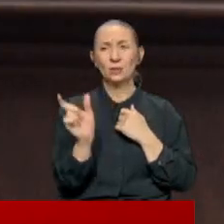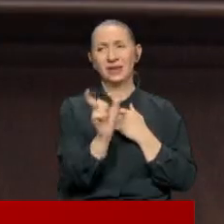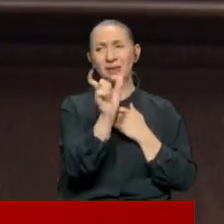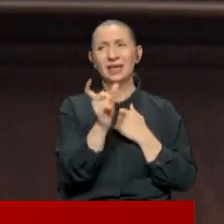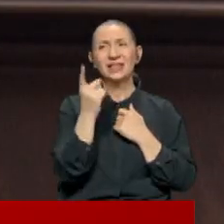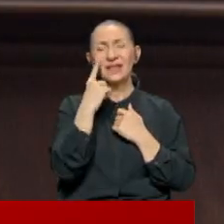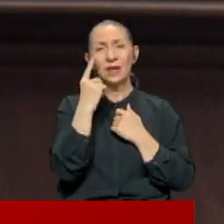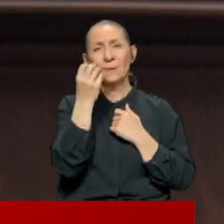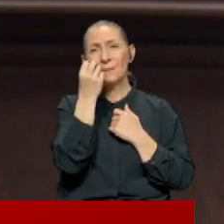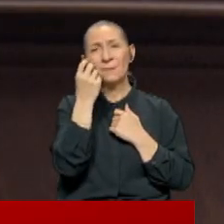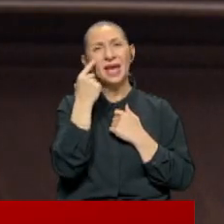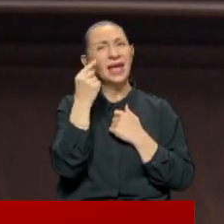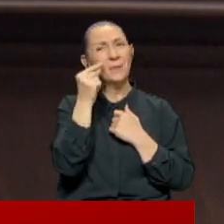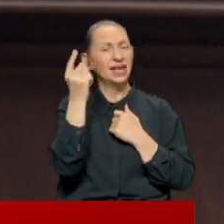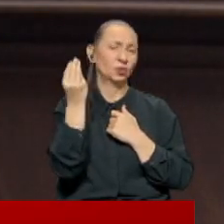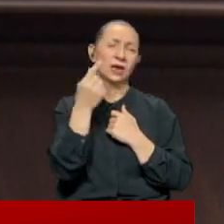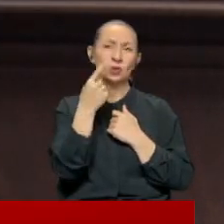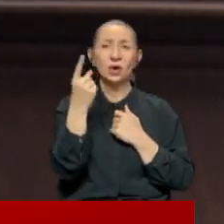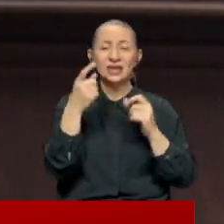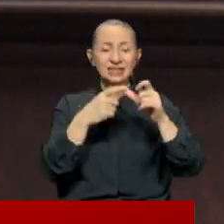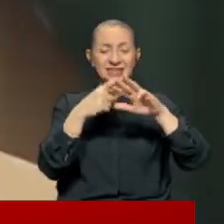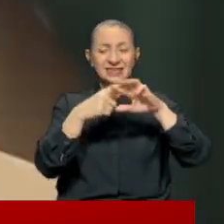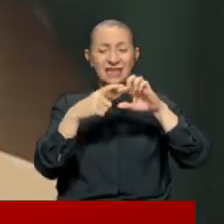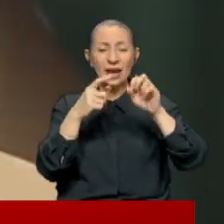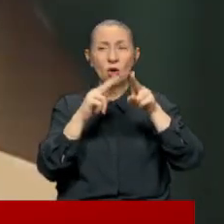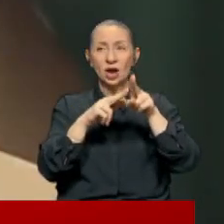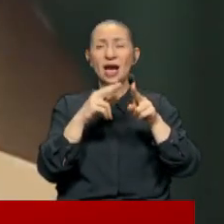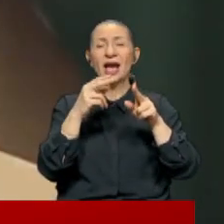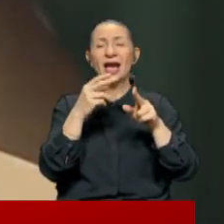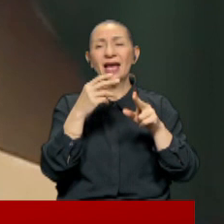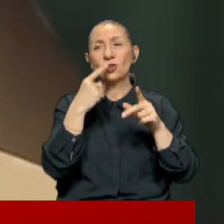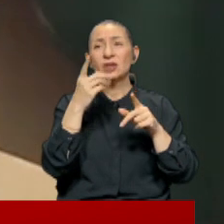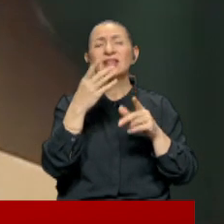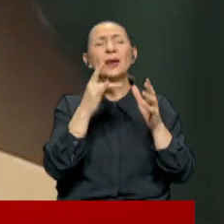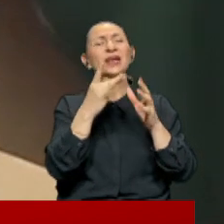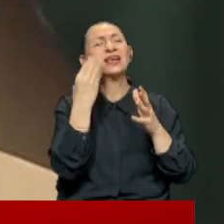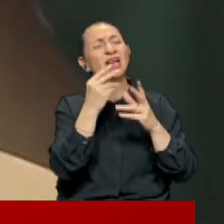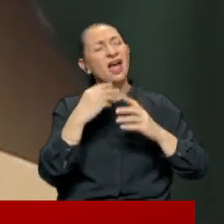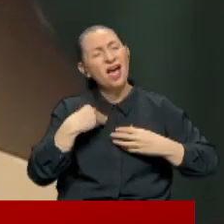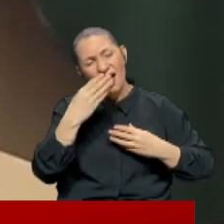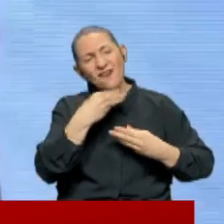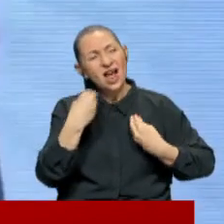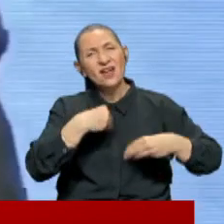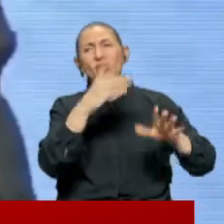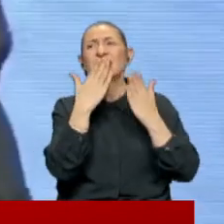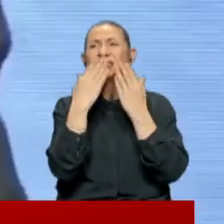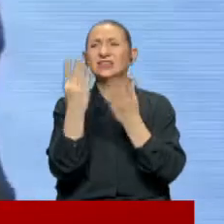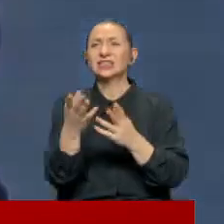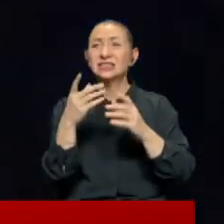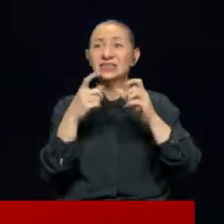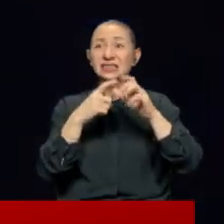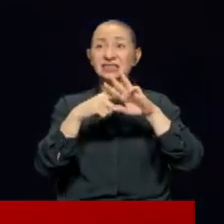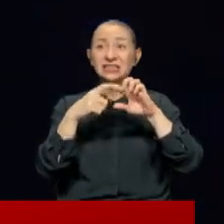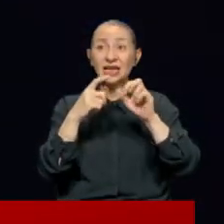Devlet Bey gayet güzel kullanıyor malum ona gereken dersi verirler